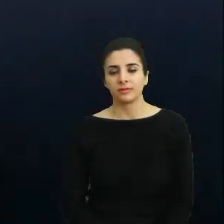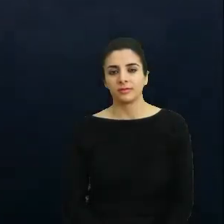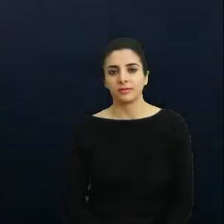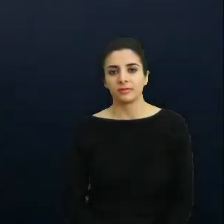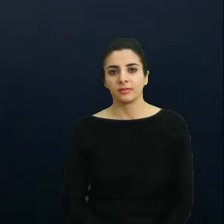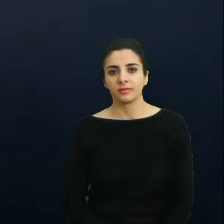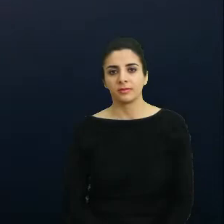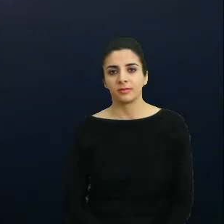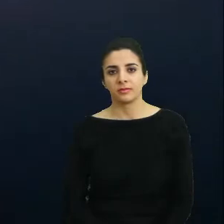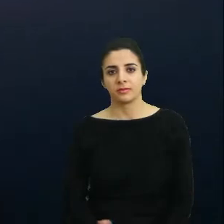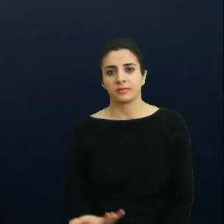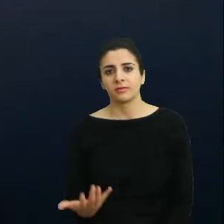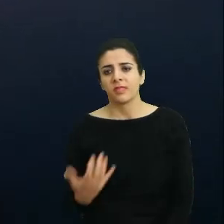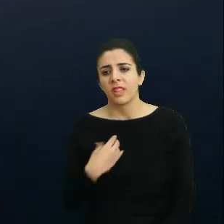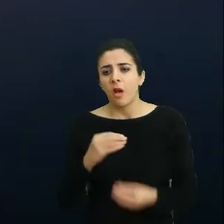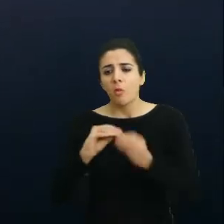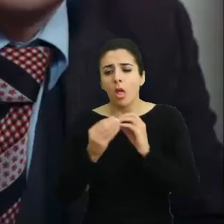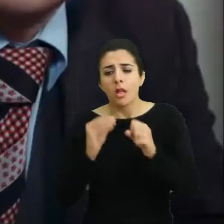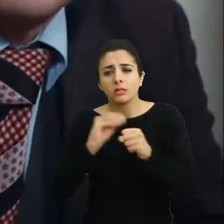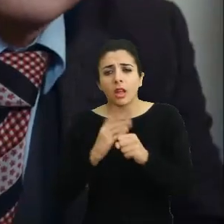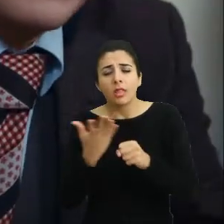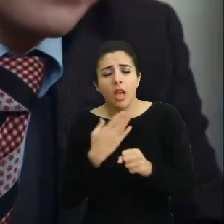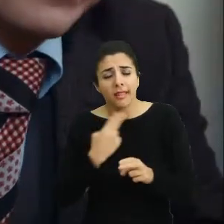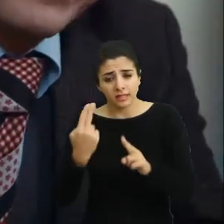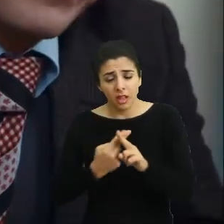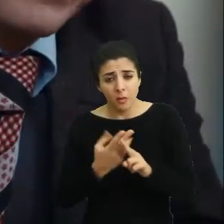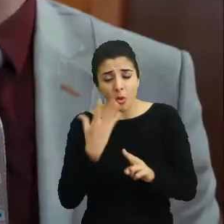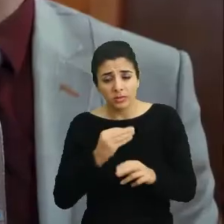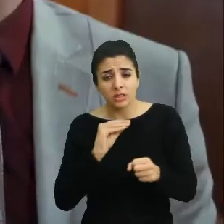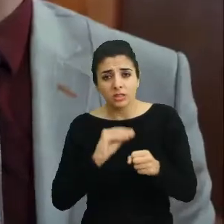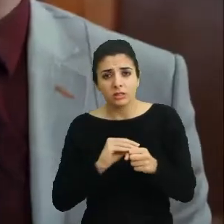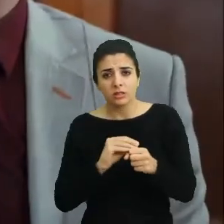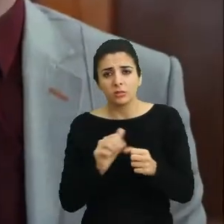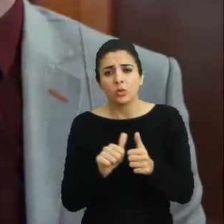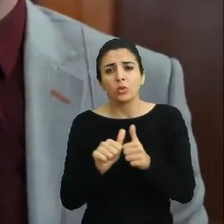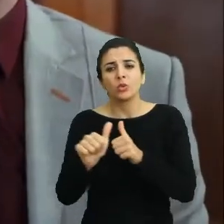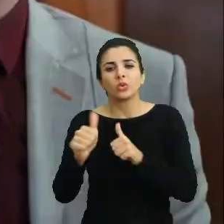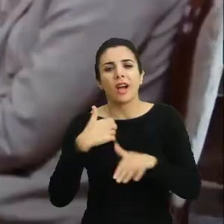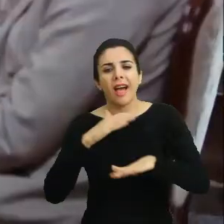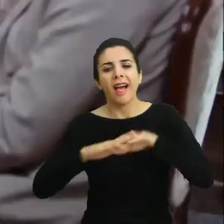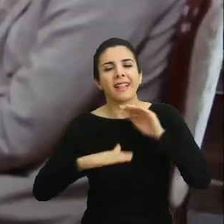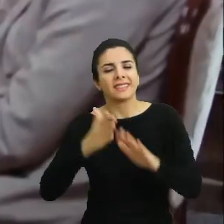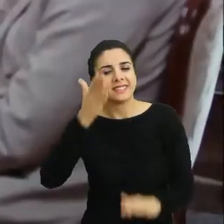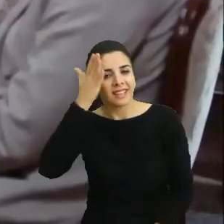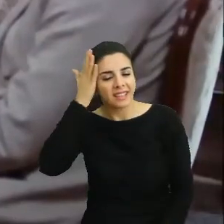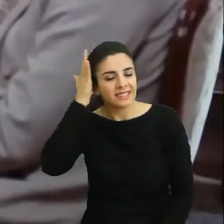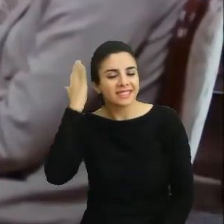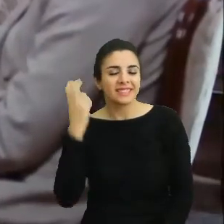elim nasıl davranır belalar içinde sınamak için? Uzanır okşarım saçlarını ey